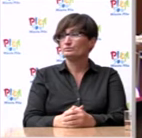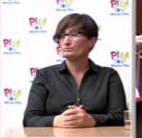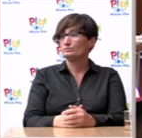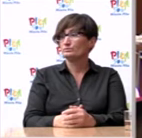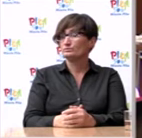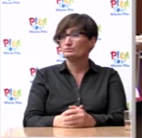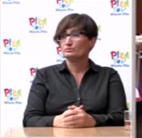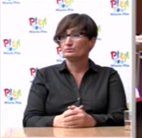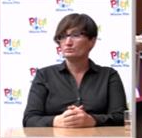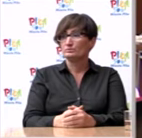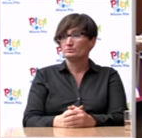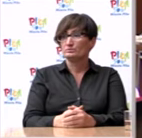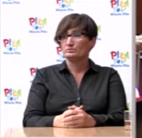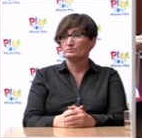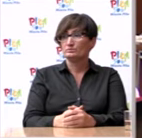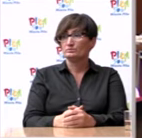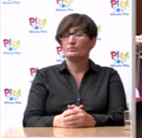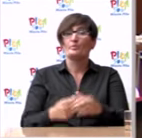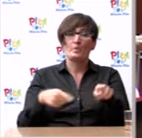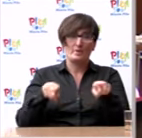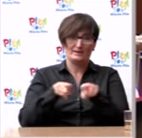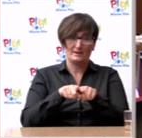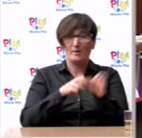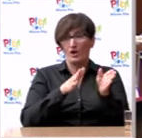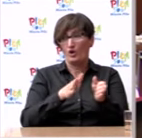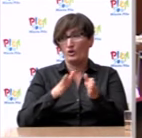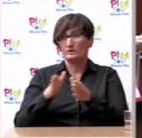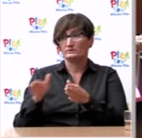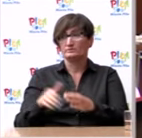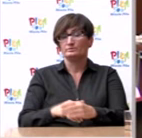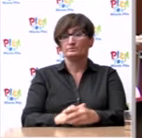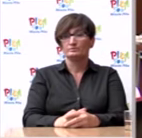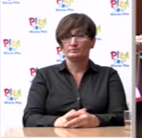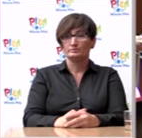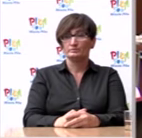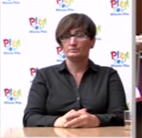No i proszę państwa, ta sama kolejność w takim razie nas,